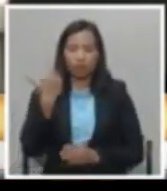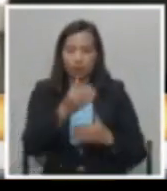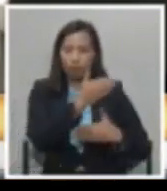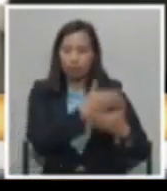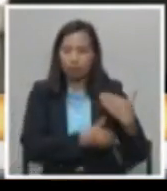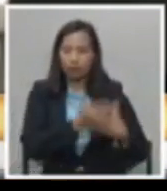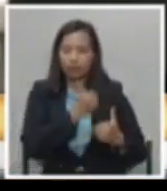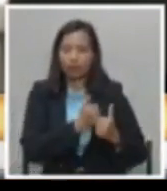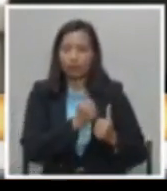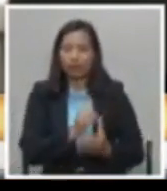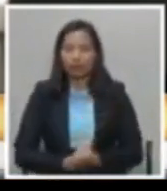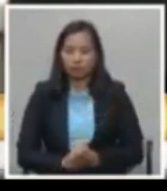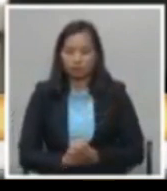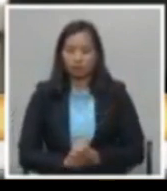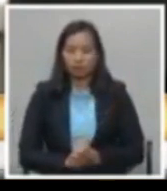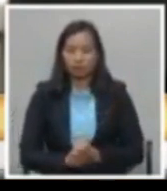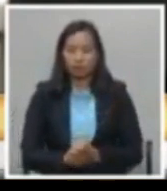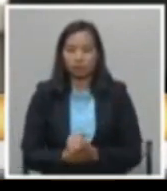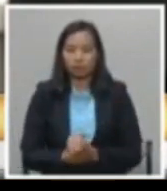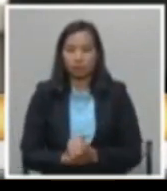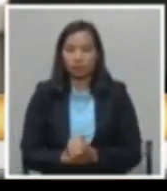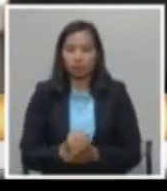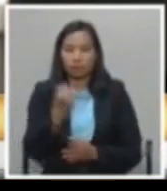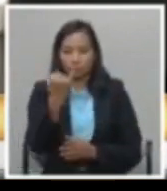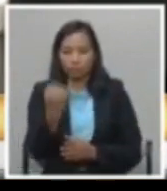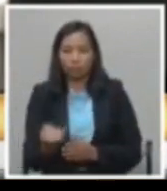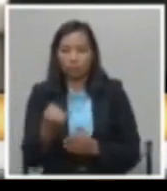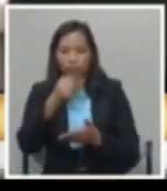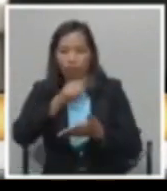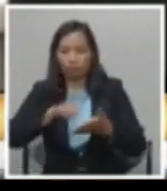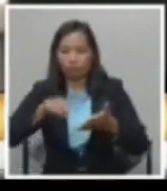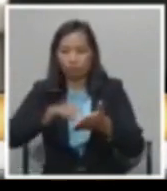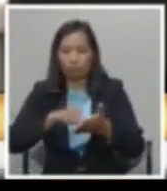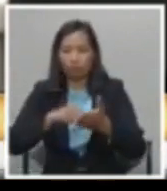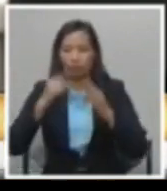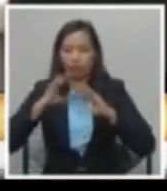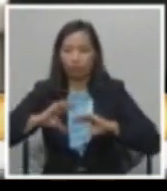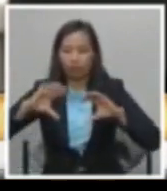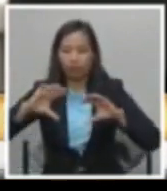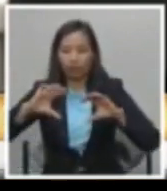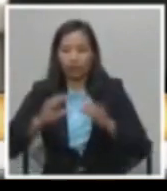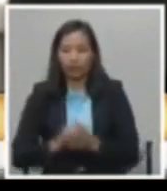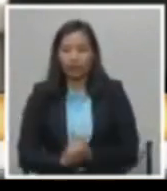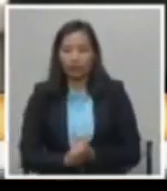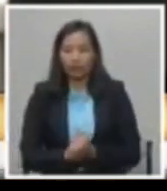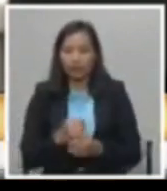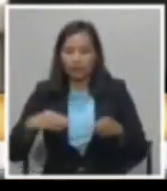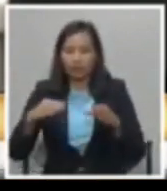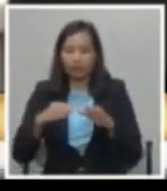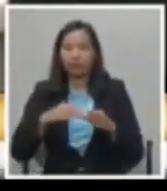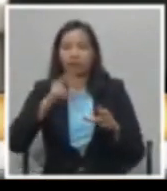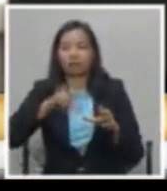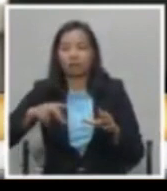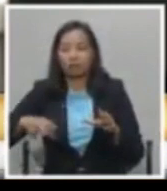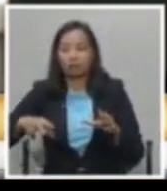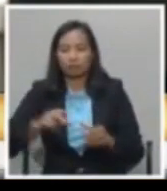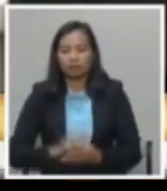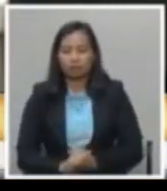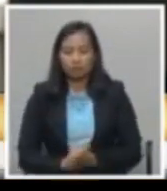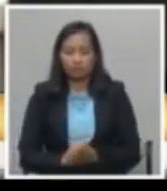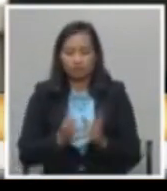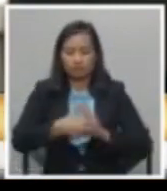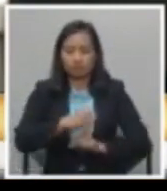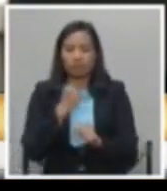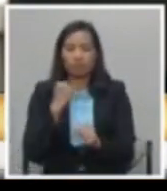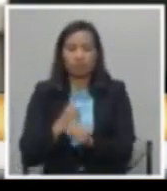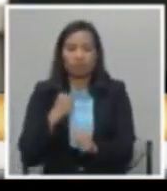ธิปัตย์ได้แพ้การเลือกตั้งก็มีรัฐบาลจากพรรคของท่านผู้อภิปรายเองนะครับมาปฏิบัติหน้